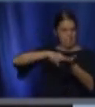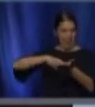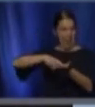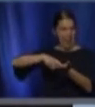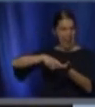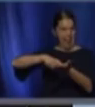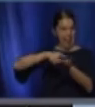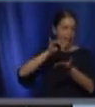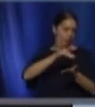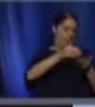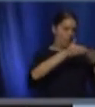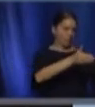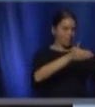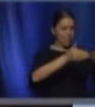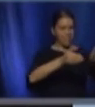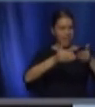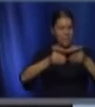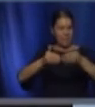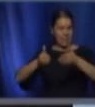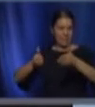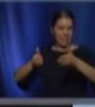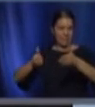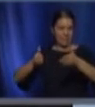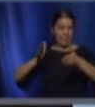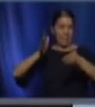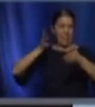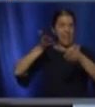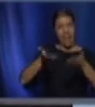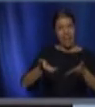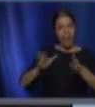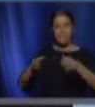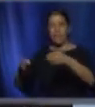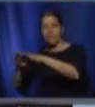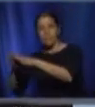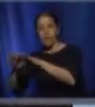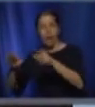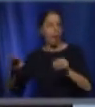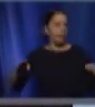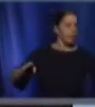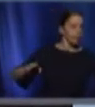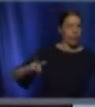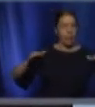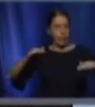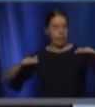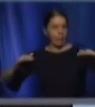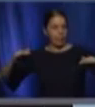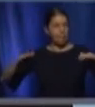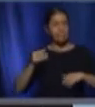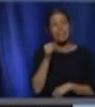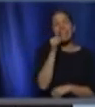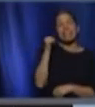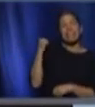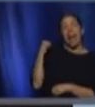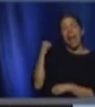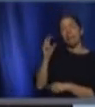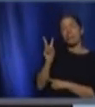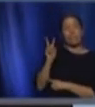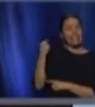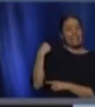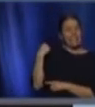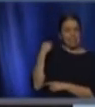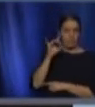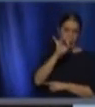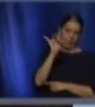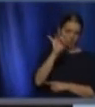sont ajoutées. Donc, aujourd'hui... Il y a 800, ou hier, ou vendredi, il y a 881 classes de